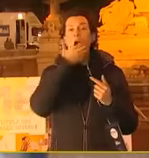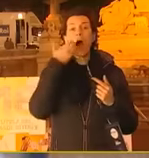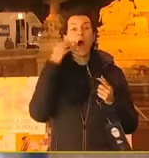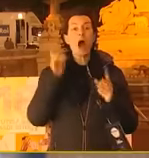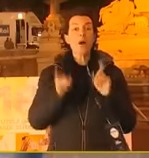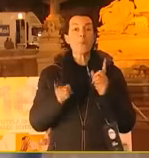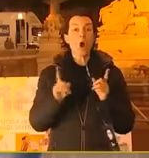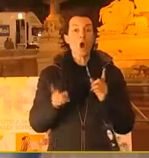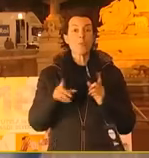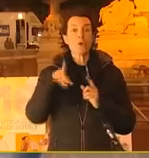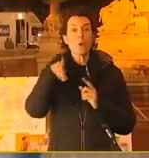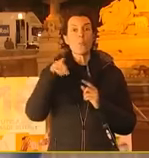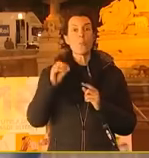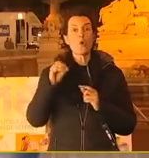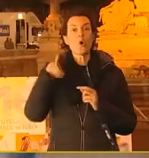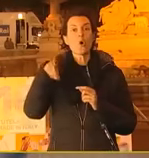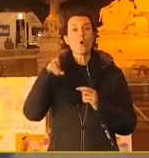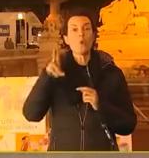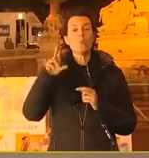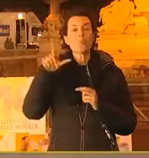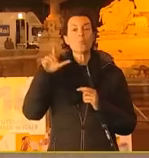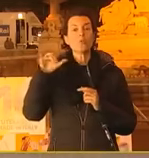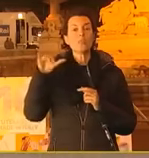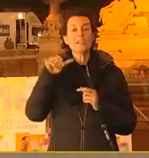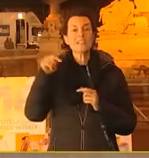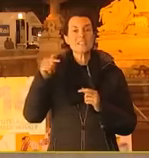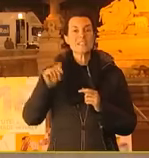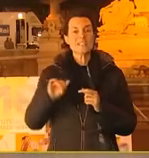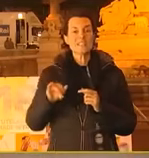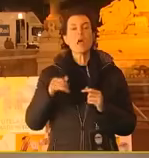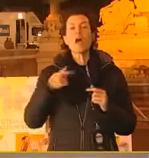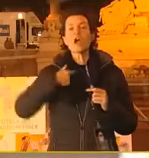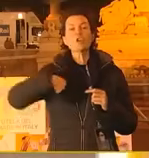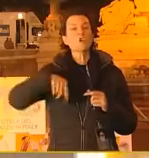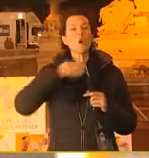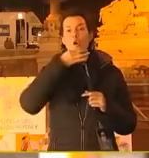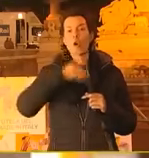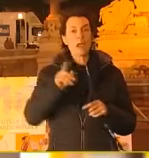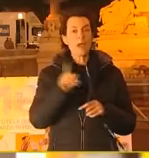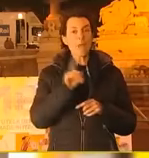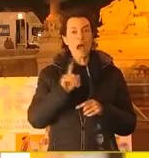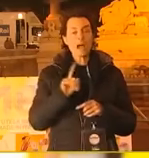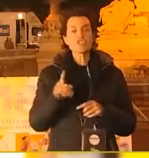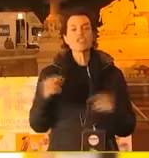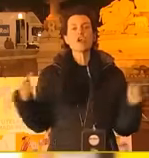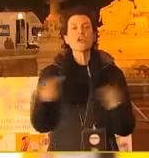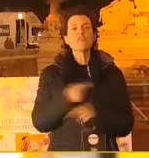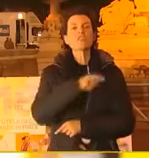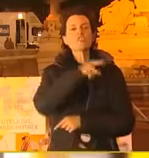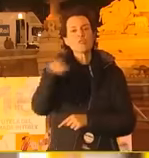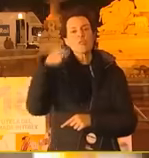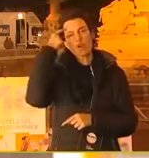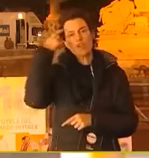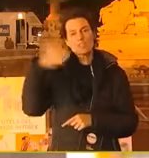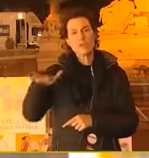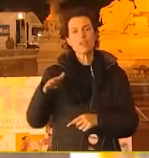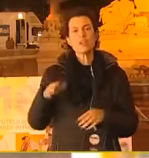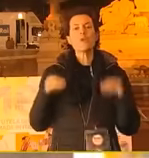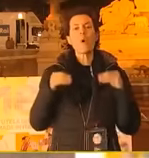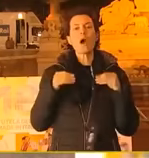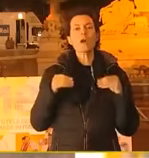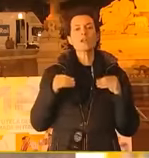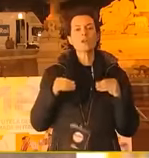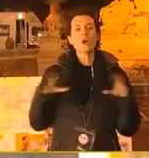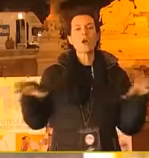siamo incapaci, che noi non riusciamo a fare le cose. Invece voi lo sapete, da quando abbiamo iniziato a governare in tutte